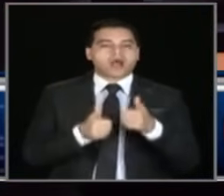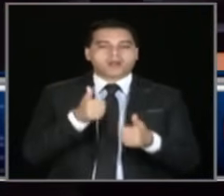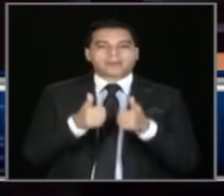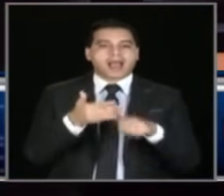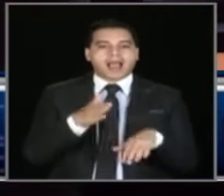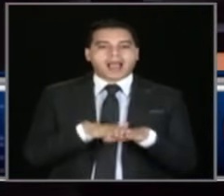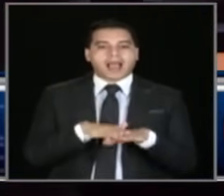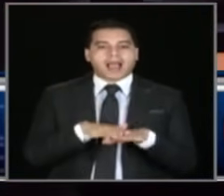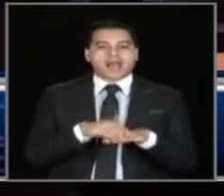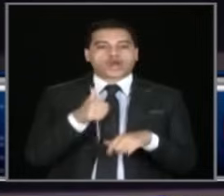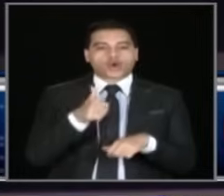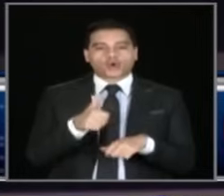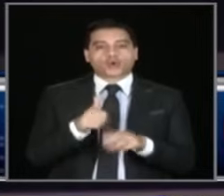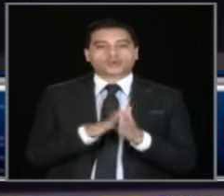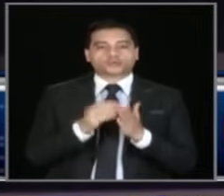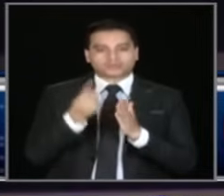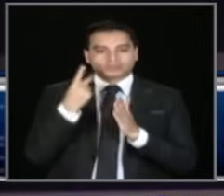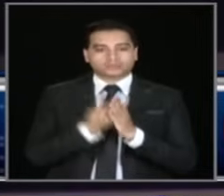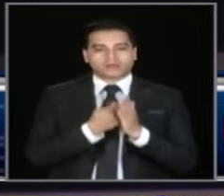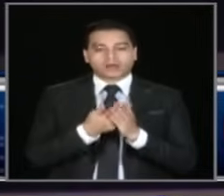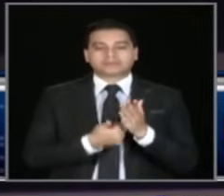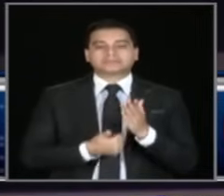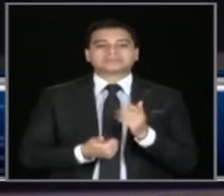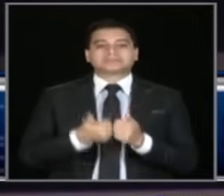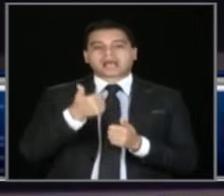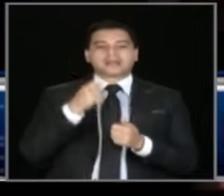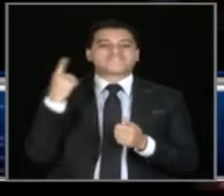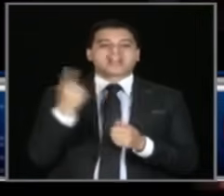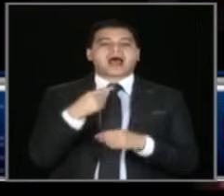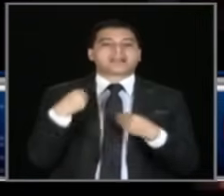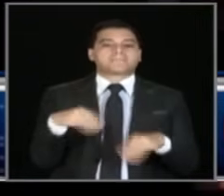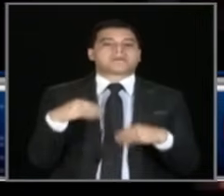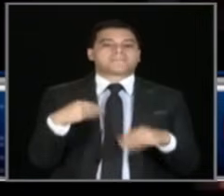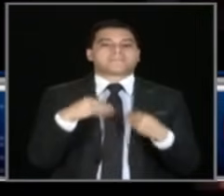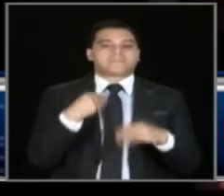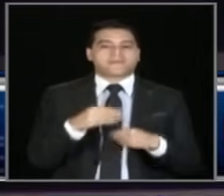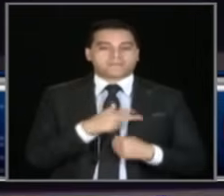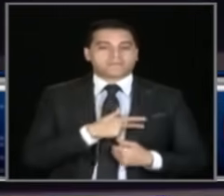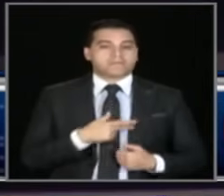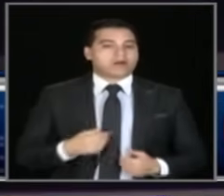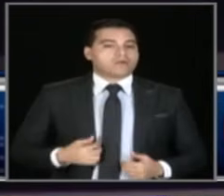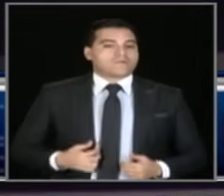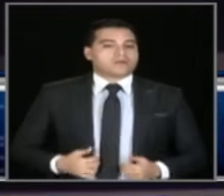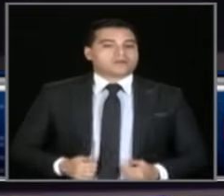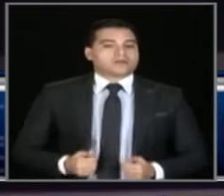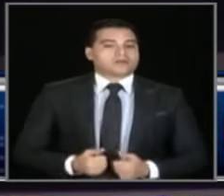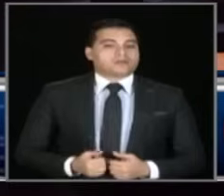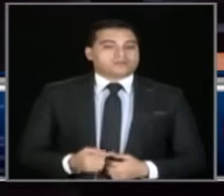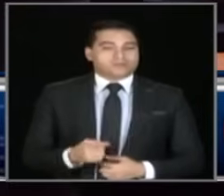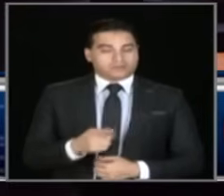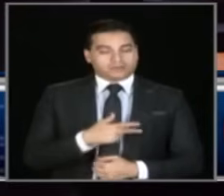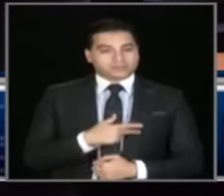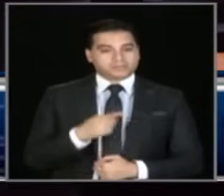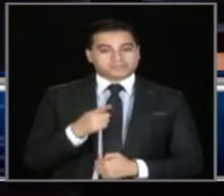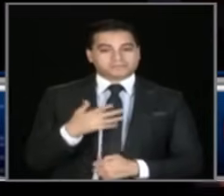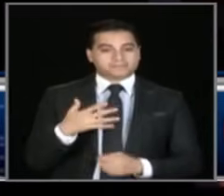ريدز، من الكتب الأكثر مبيعاً في العالم. بول أوستر. روائي أمريكي مهم،